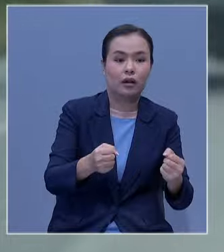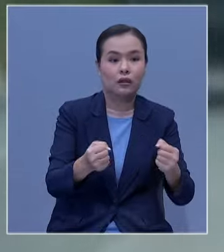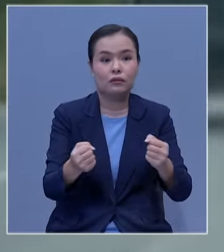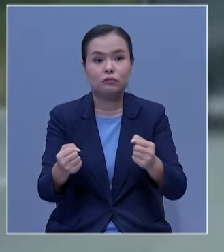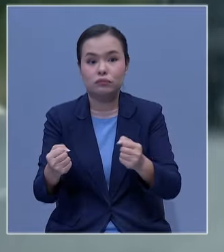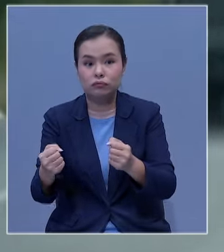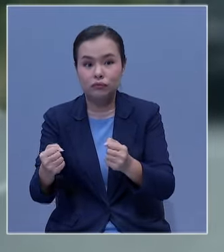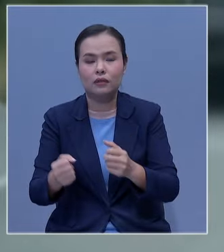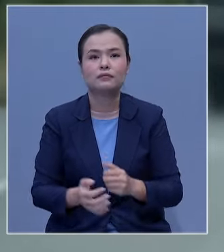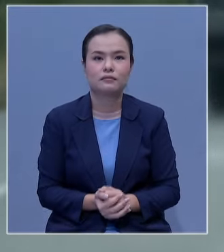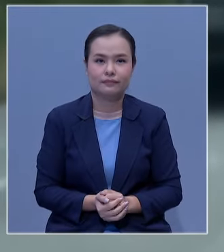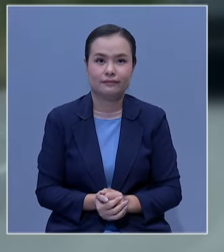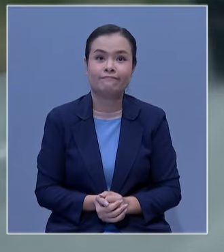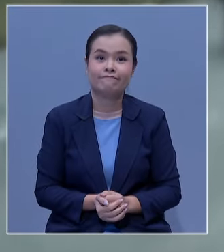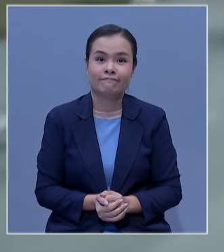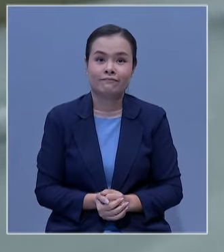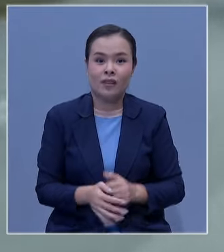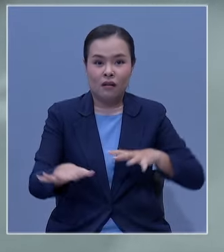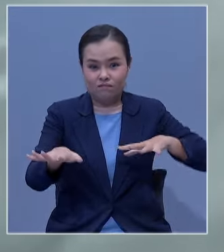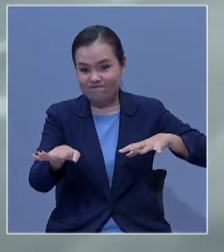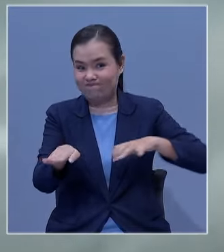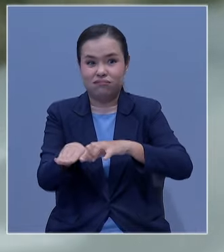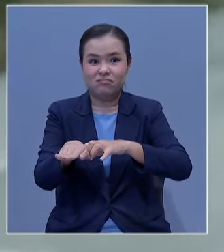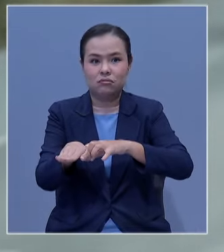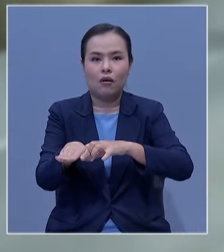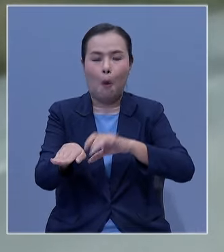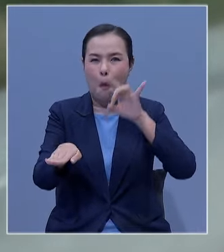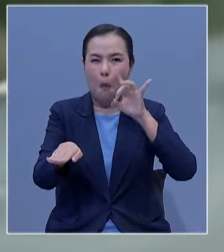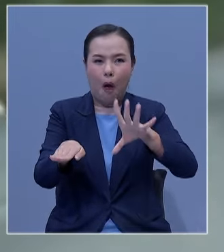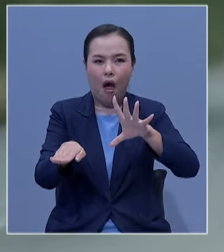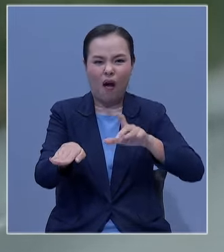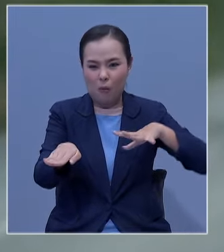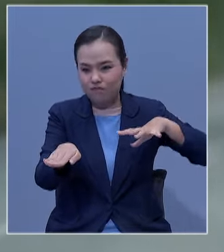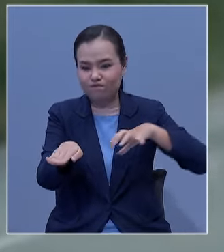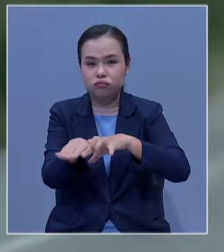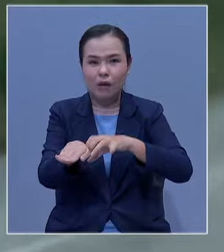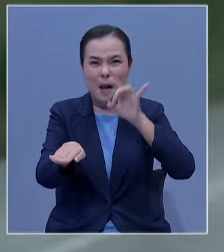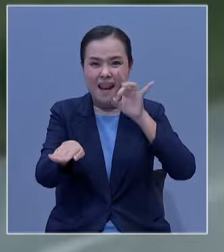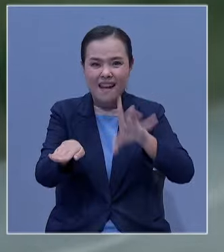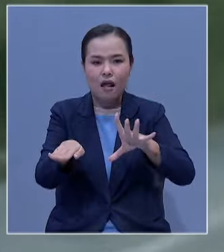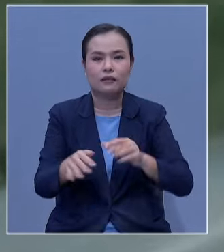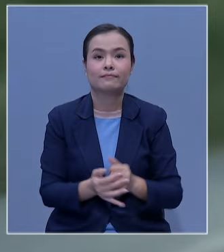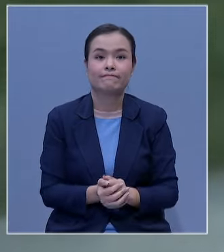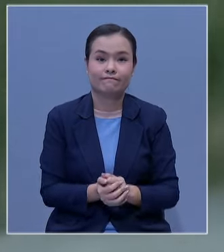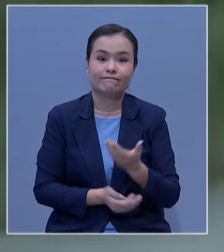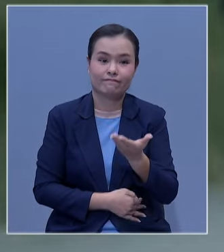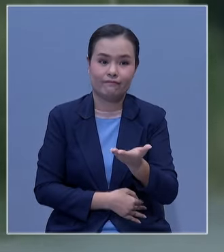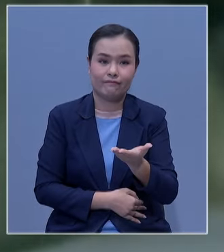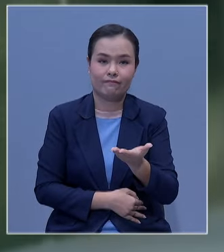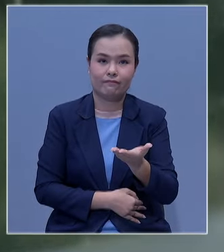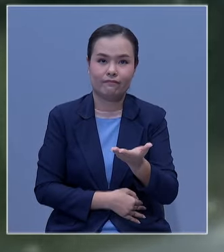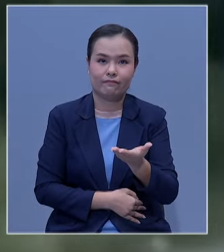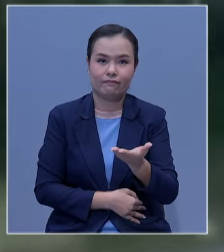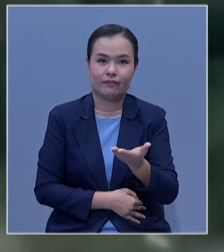ายมา แล้วสุดท้ายชนแรงมากๆนะคะ ก็ชนเข้าเต็มๆแบบนี้นะครับท่านผู้ชมนี่เป็นเหตุการณ์ที่ทางด้าน